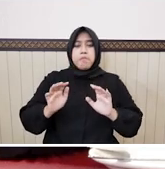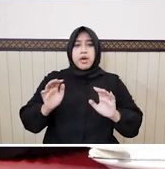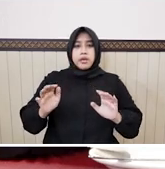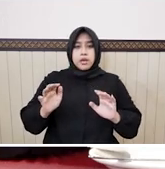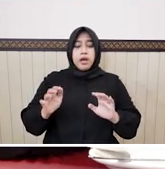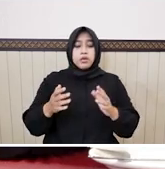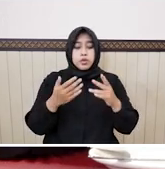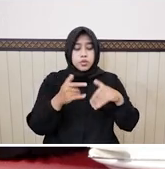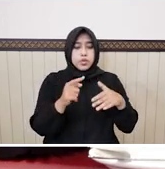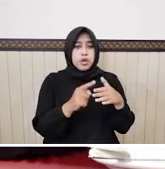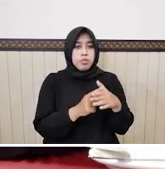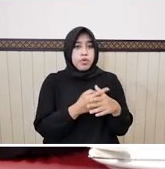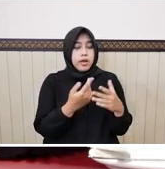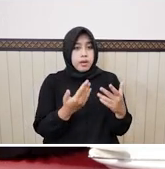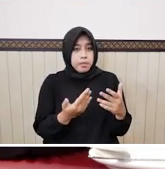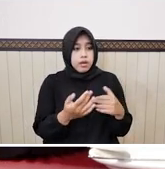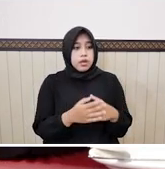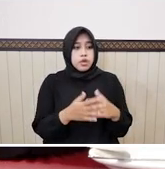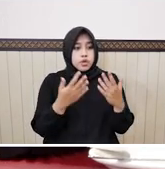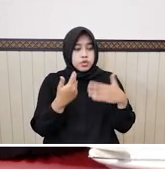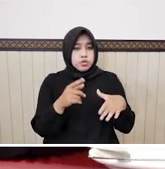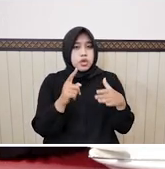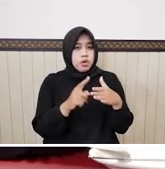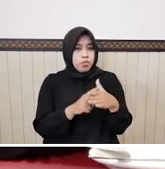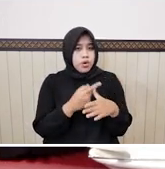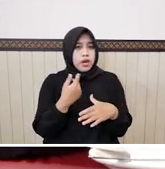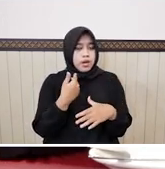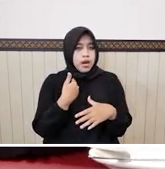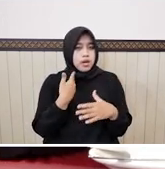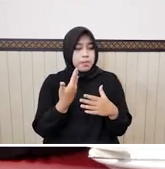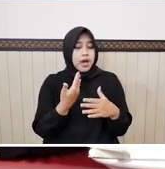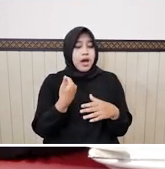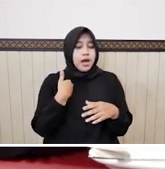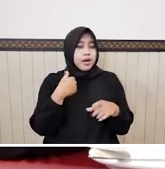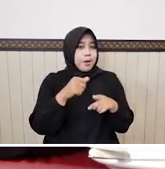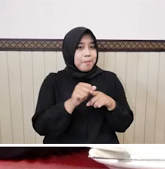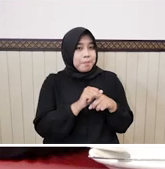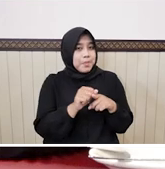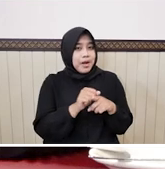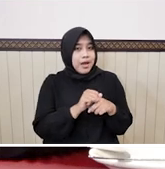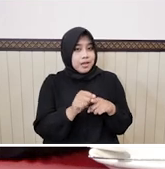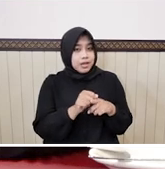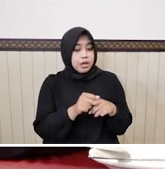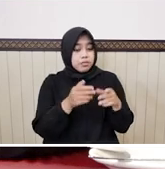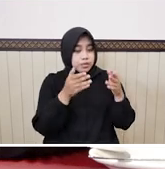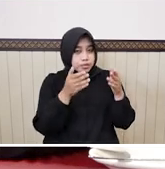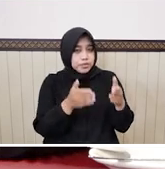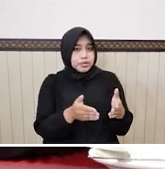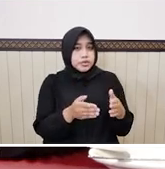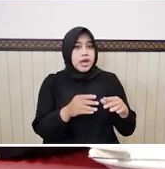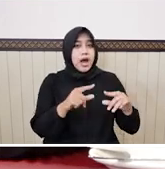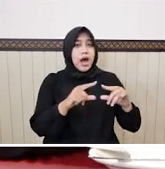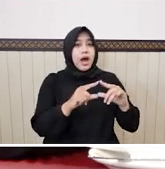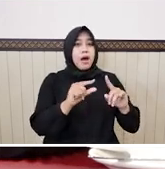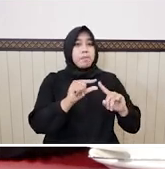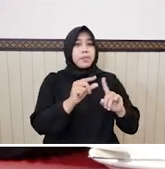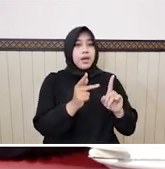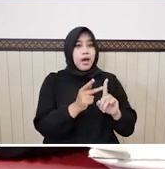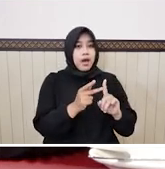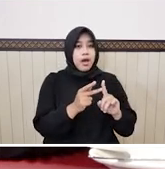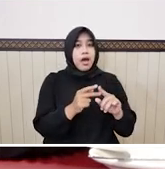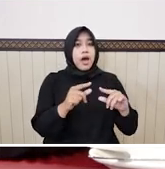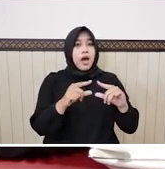sudah mulai ada pelatihan pelatihan bagi aparat penegak hukum